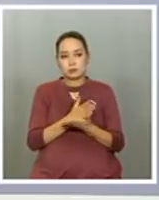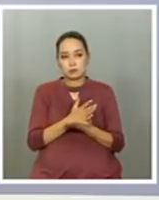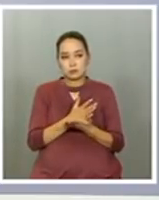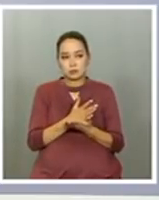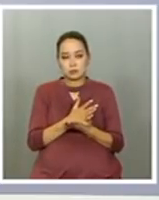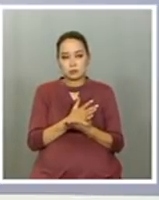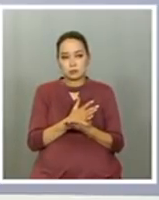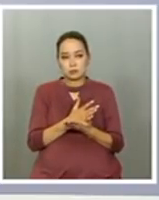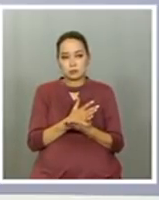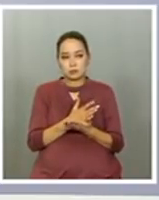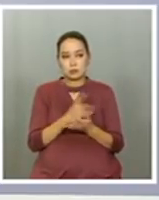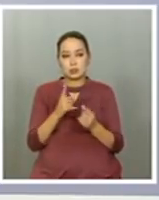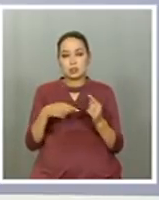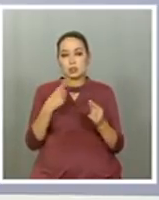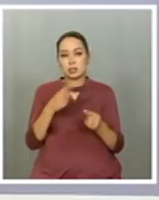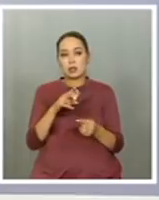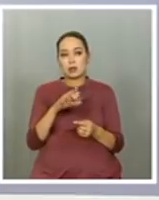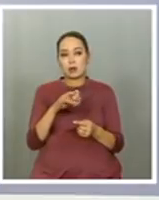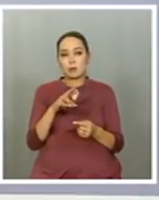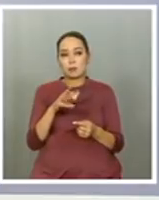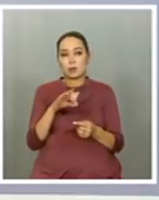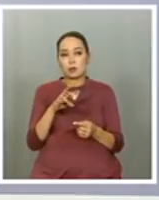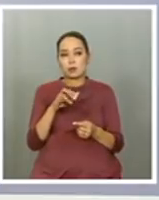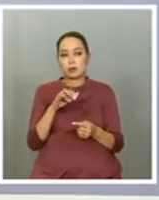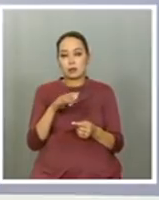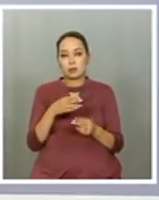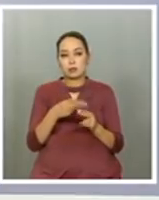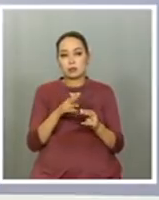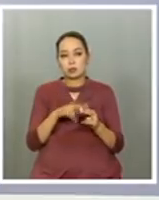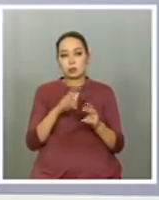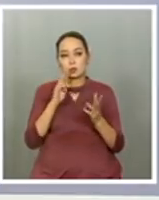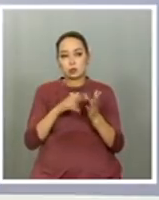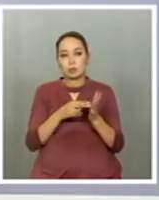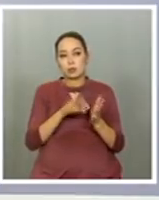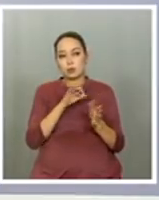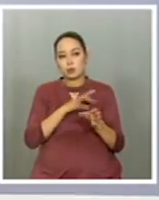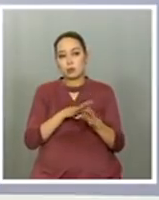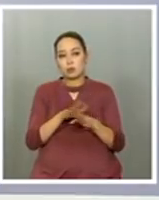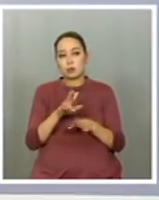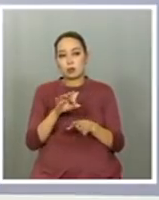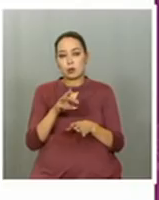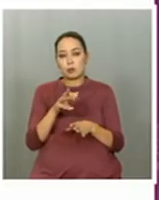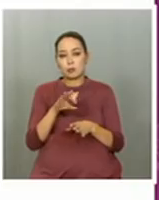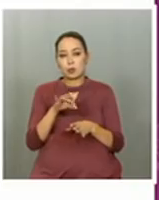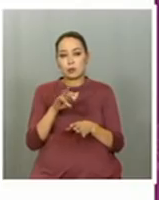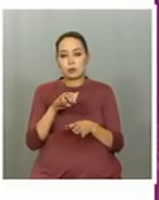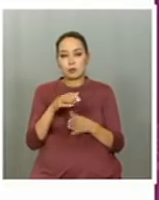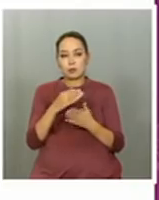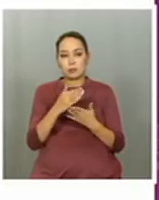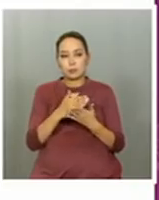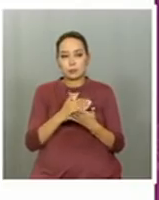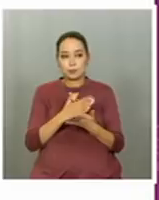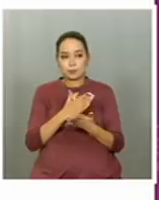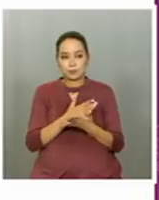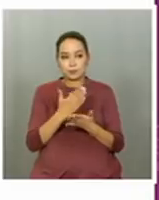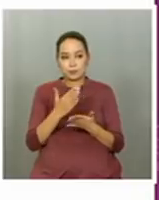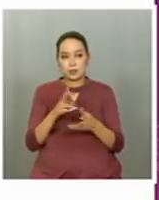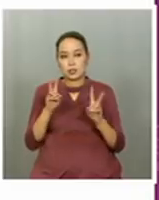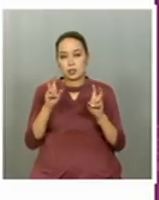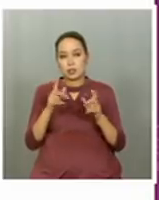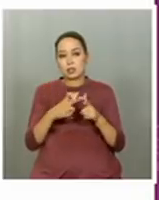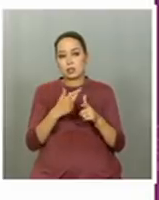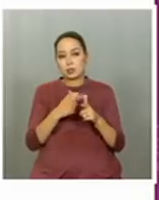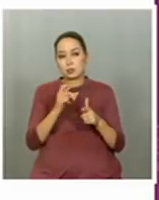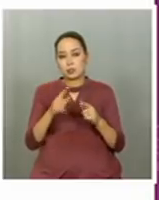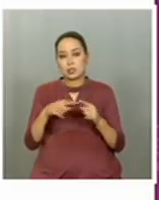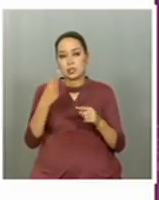Келесі компоненттер. Олар жобада қолданылатын компоненттердің тізімі. Компоненттерге атау бергенде